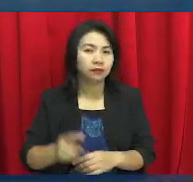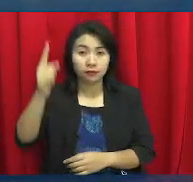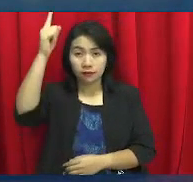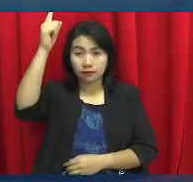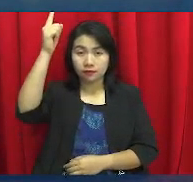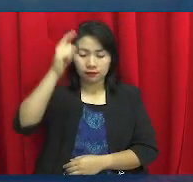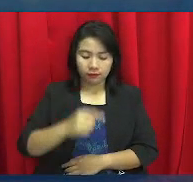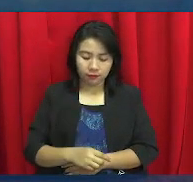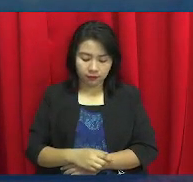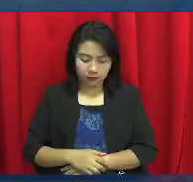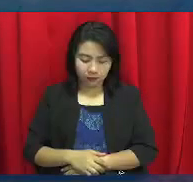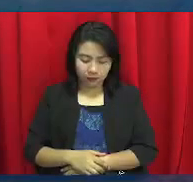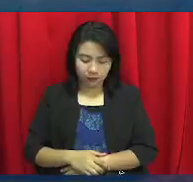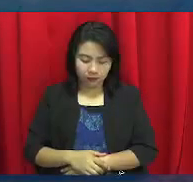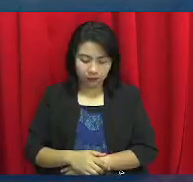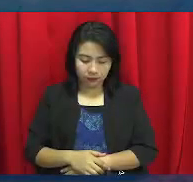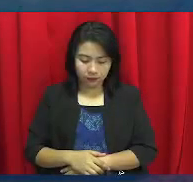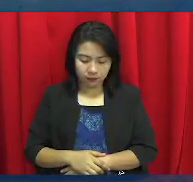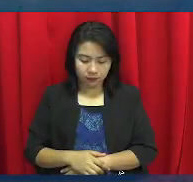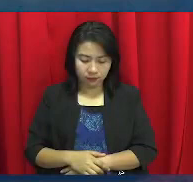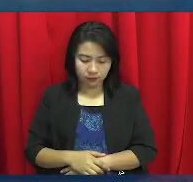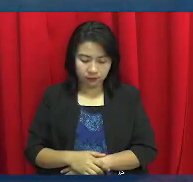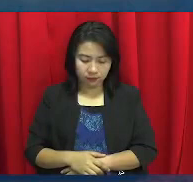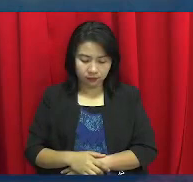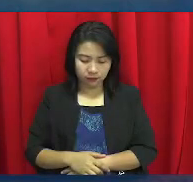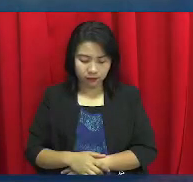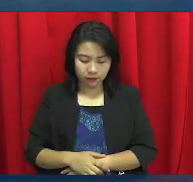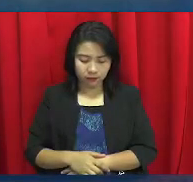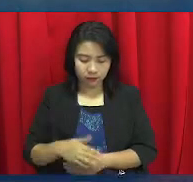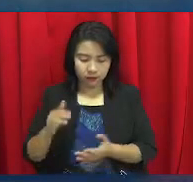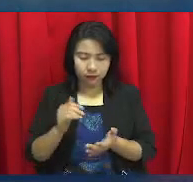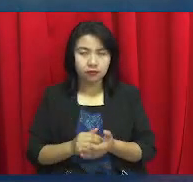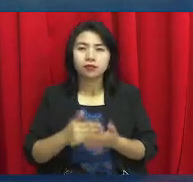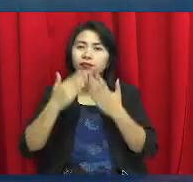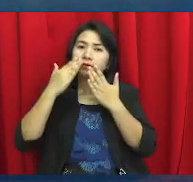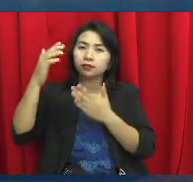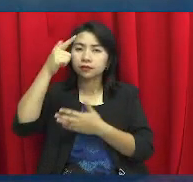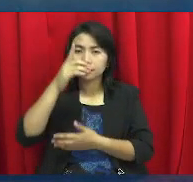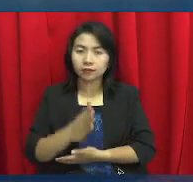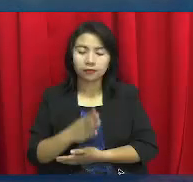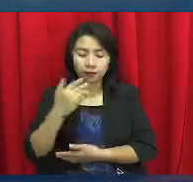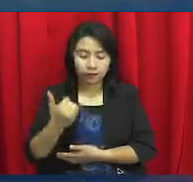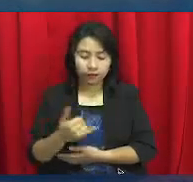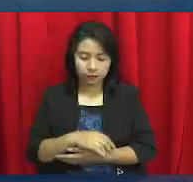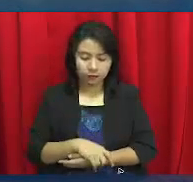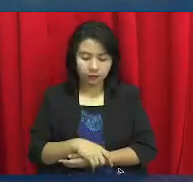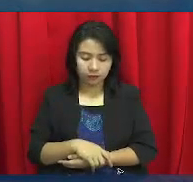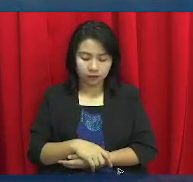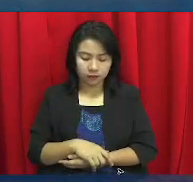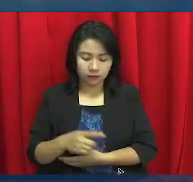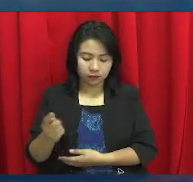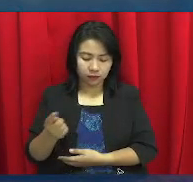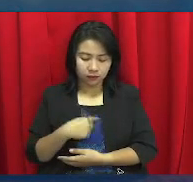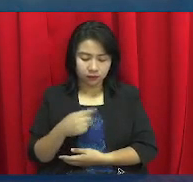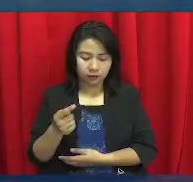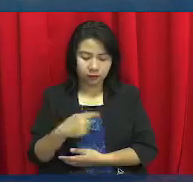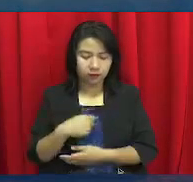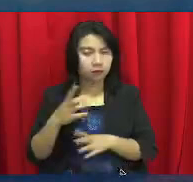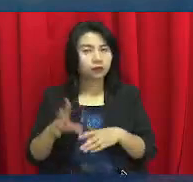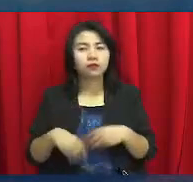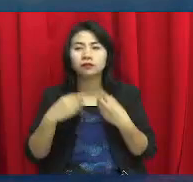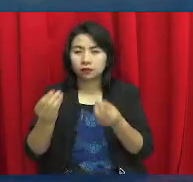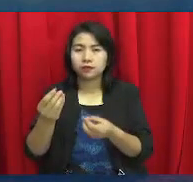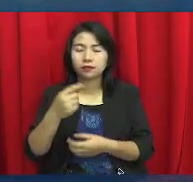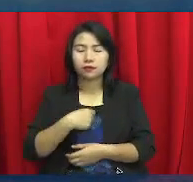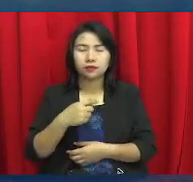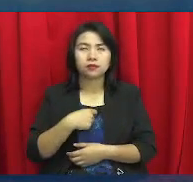Magandang tanghali, Sir John, Sir Mark. At salamat sa Panginoon na muli ay nabigyan tayo ng pagkataon. And magandang tanghali